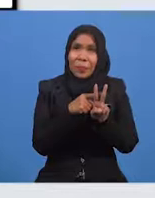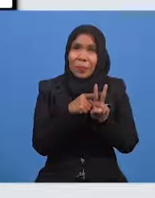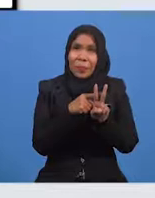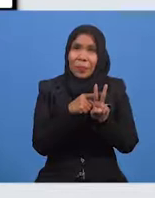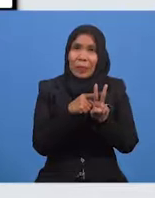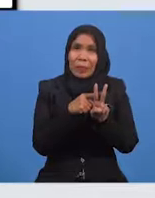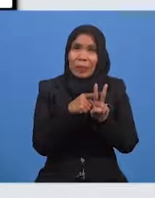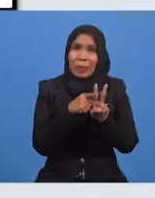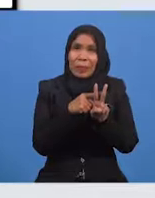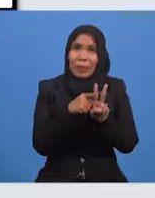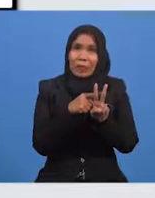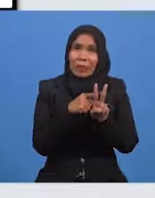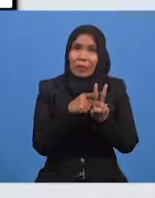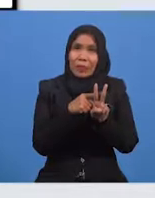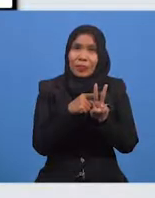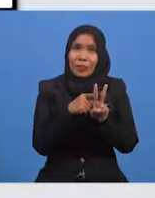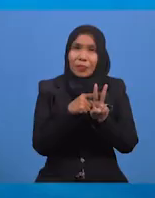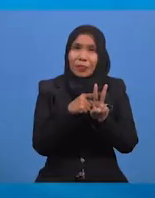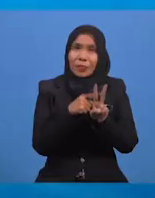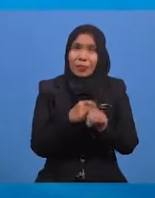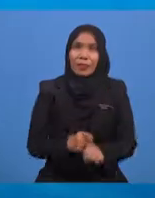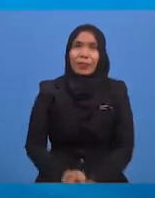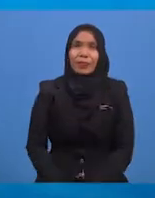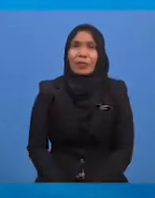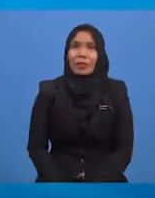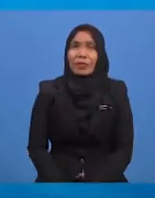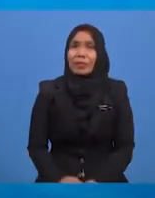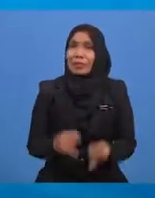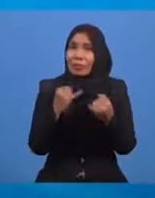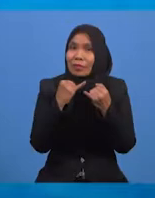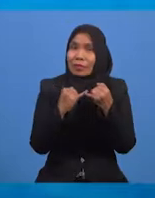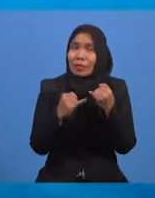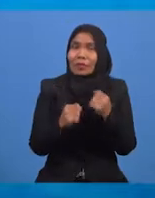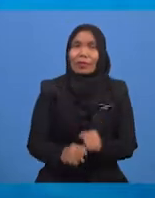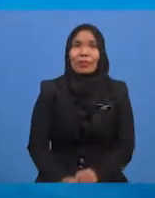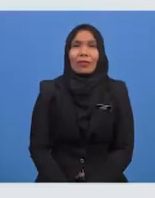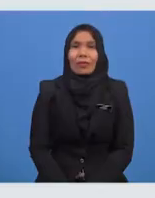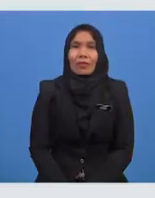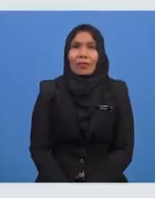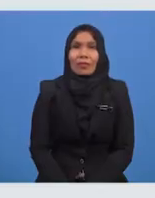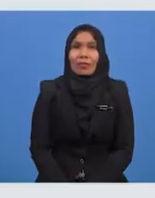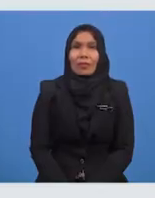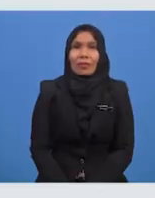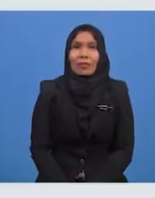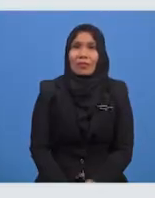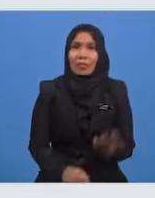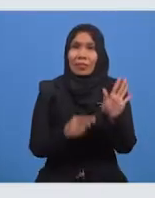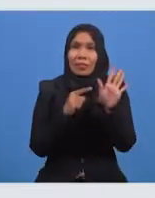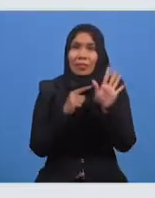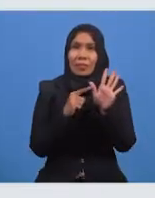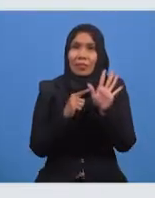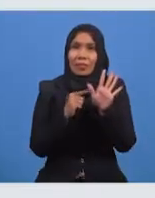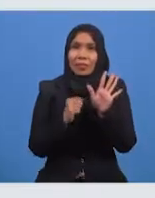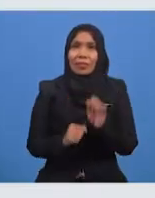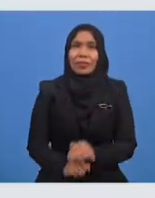dalam kalangan sesetengah pekerja. Gaya pengurusan yang terakhir ialah gaya pengurusan demokratik.